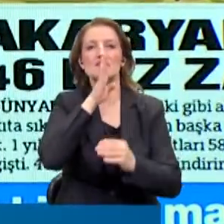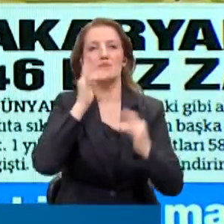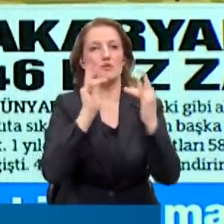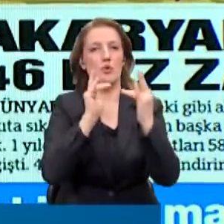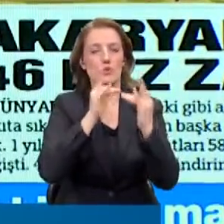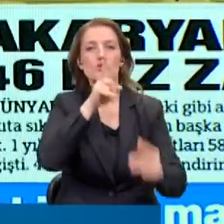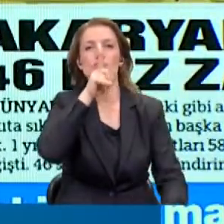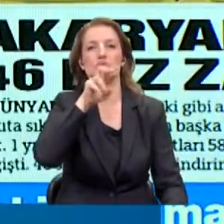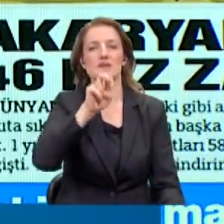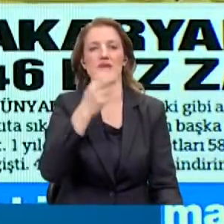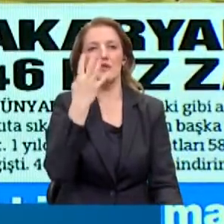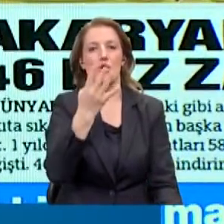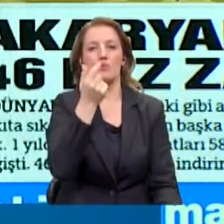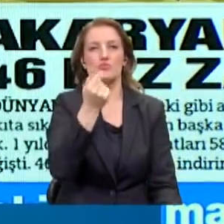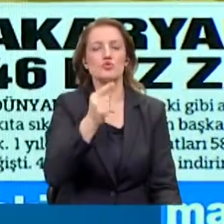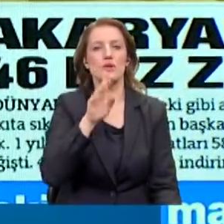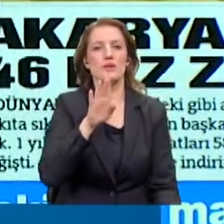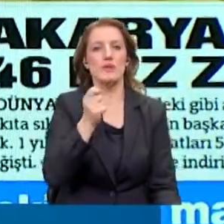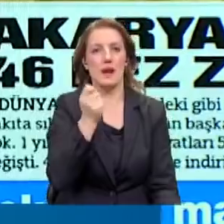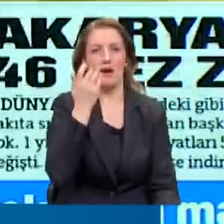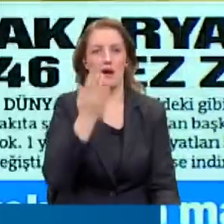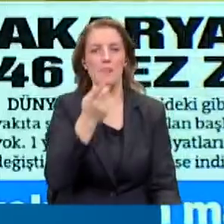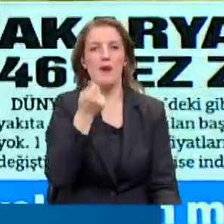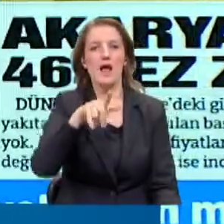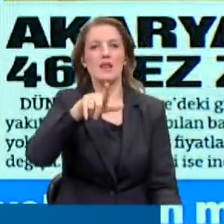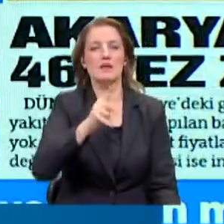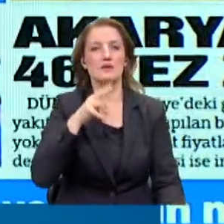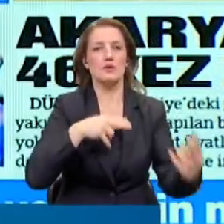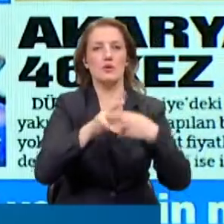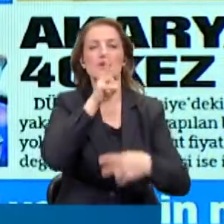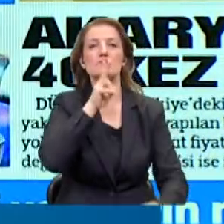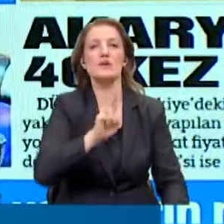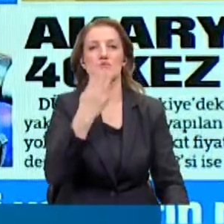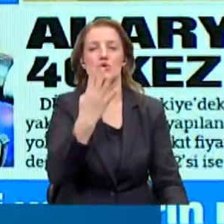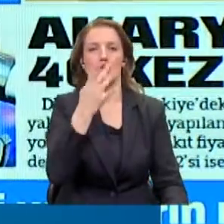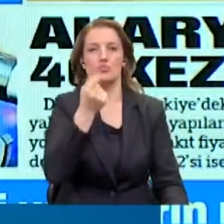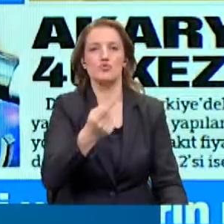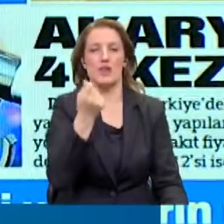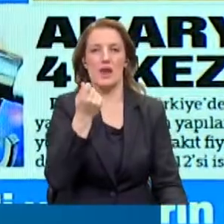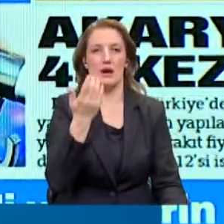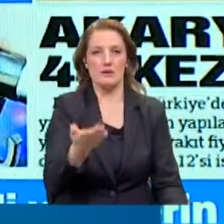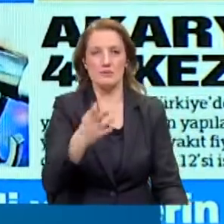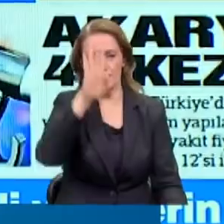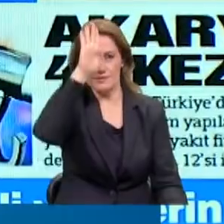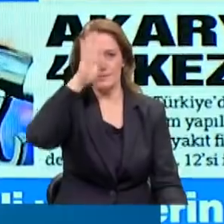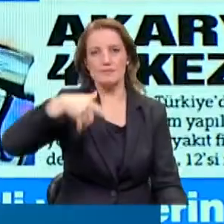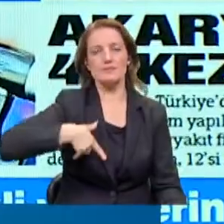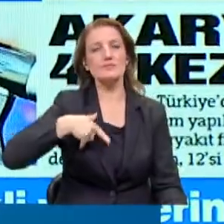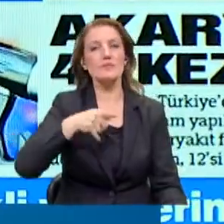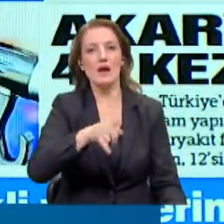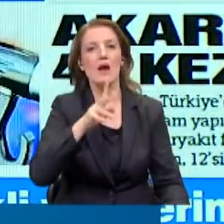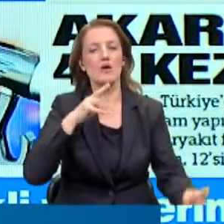Köprüsü 184,5 lira, paralı otoyol 274,5 lira. Yani İstanbul'dan İzmir'e